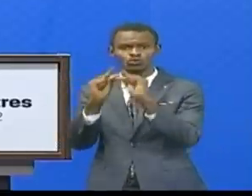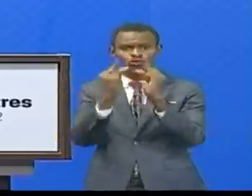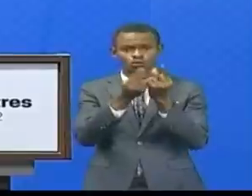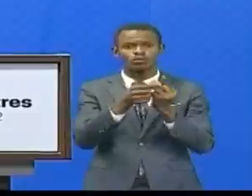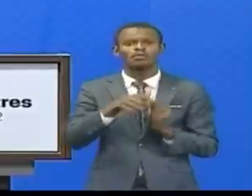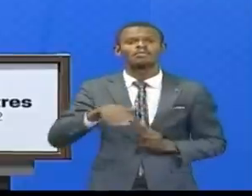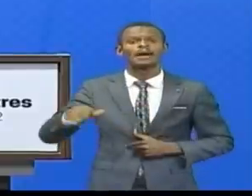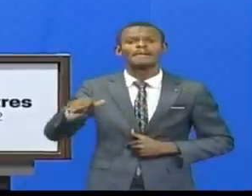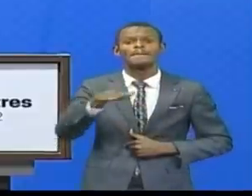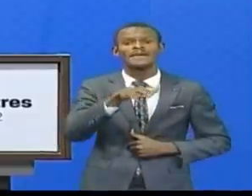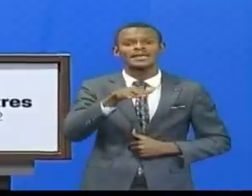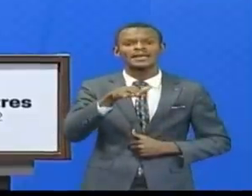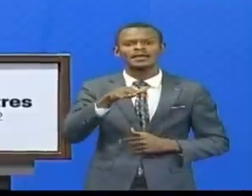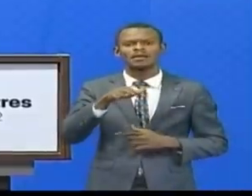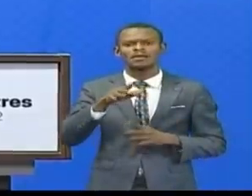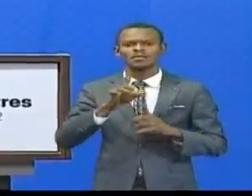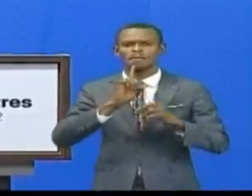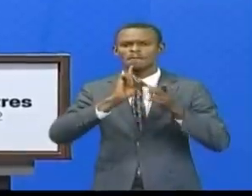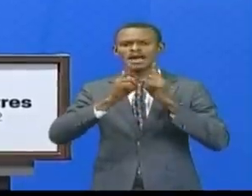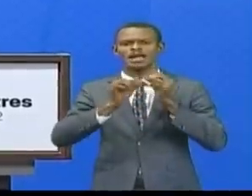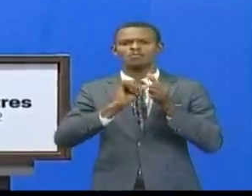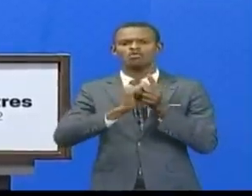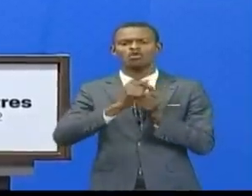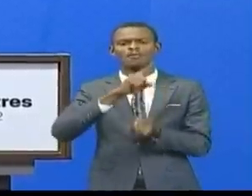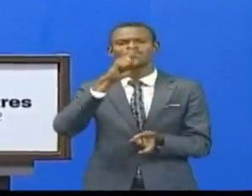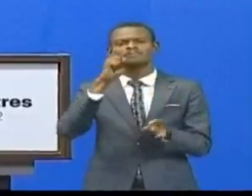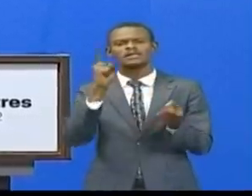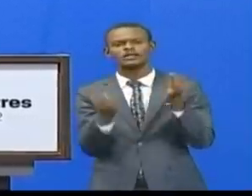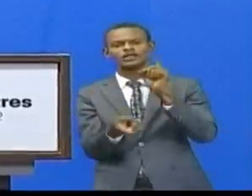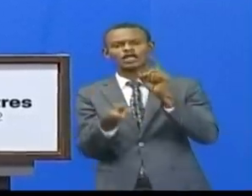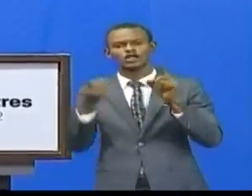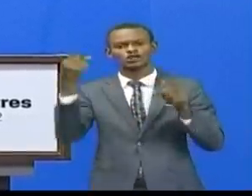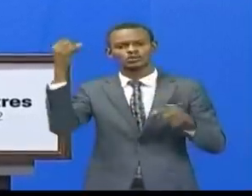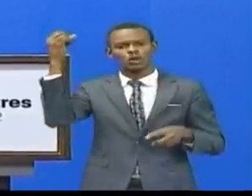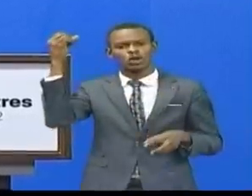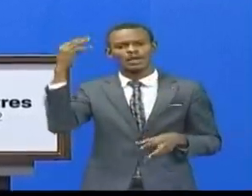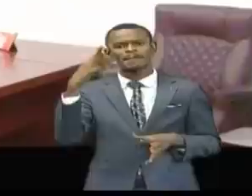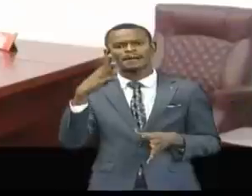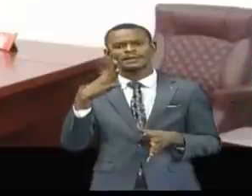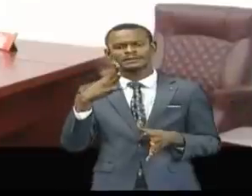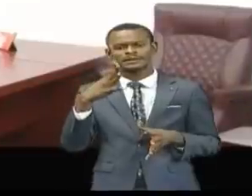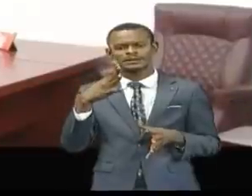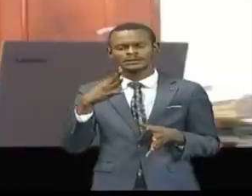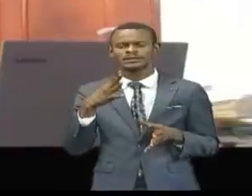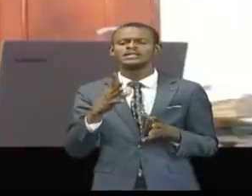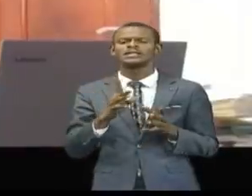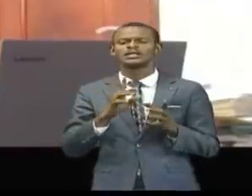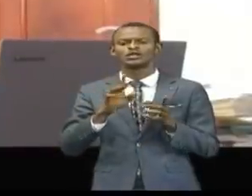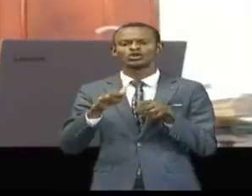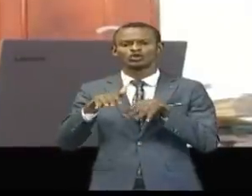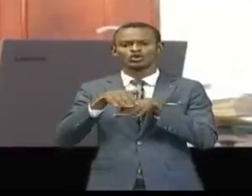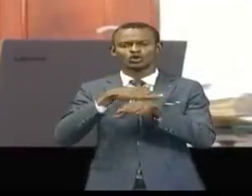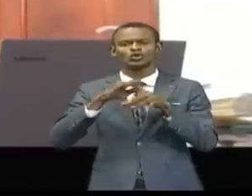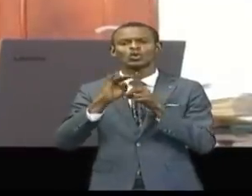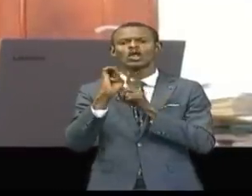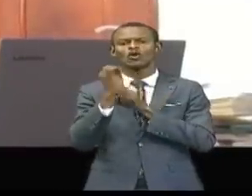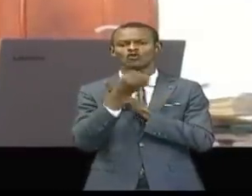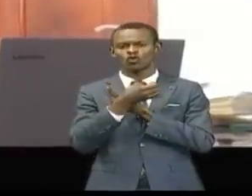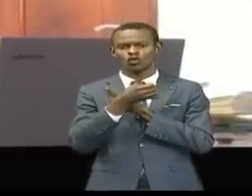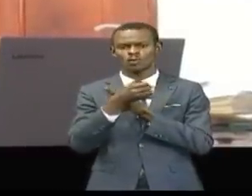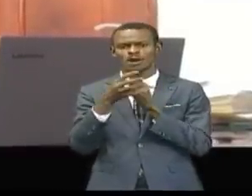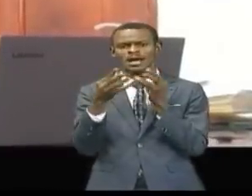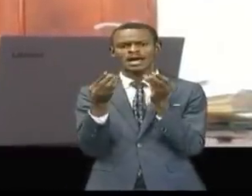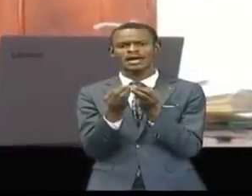à la 18e session de la conférence ministérielle africaine sur l'environnement tenue à